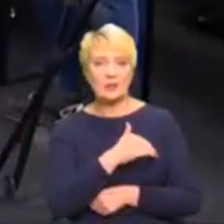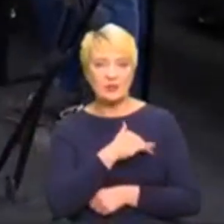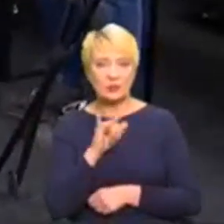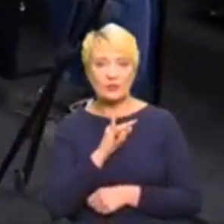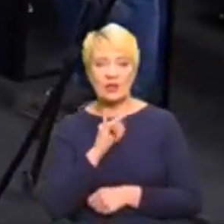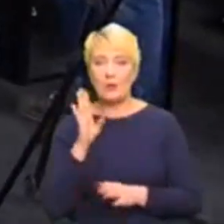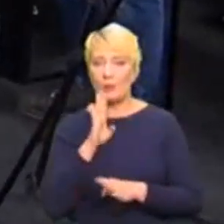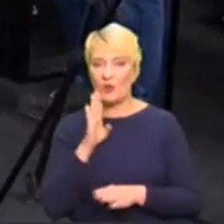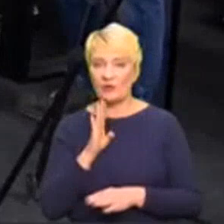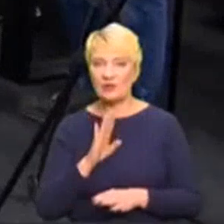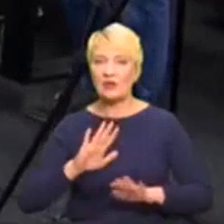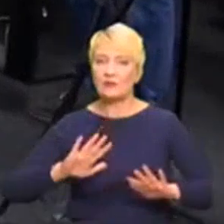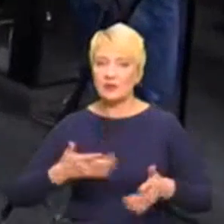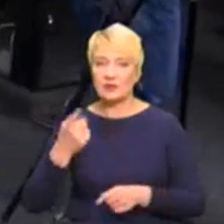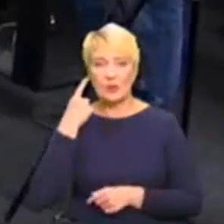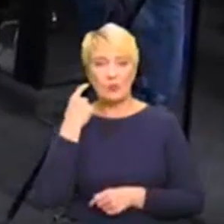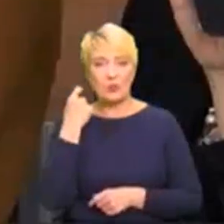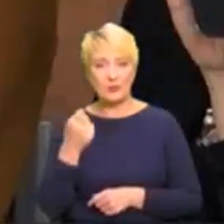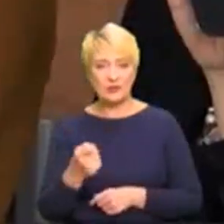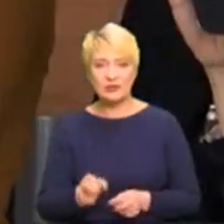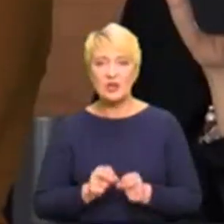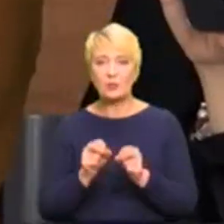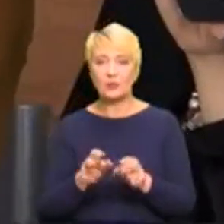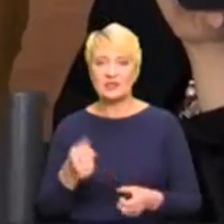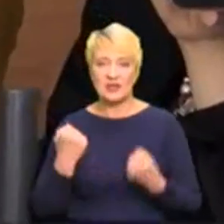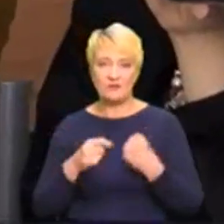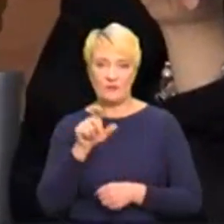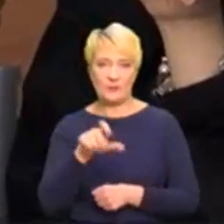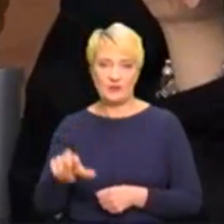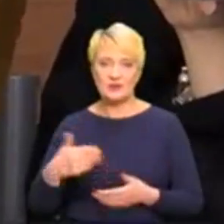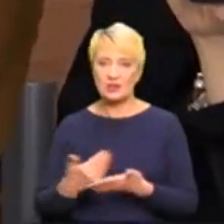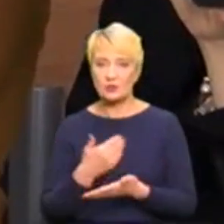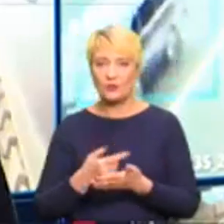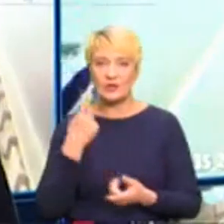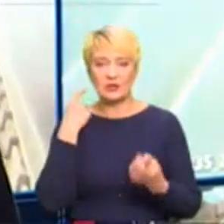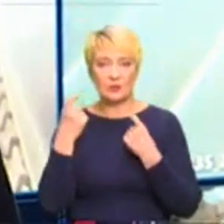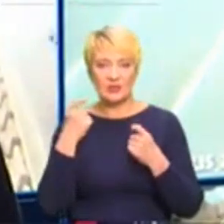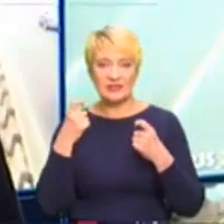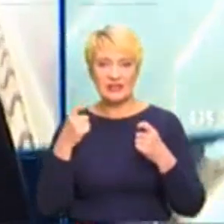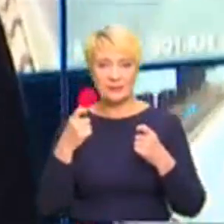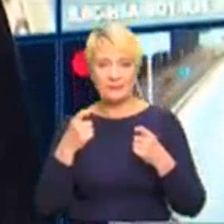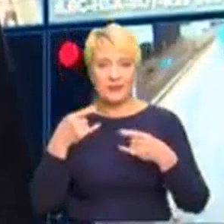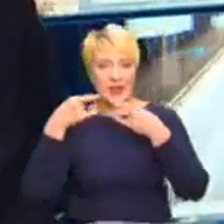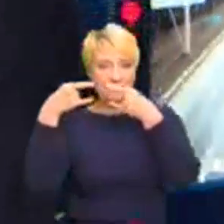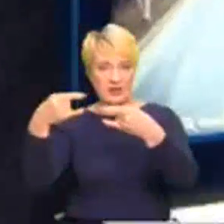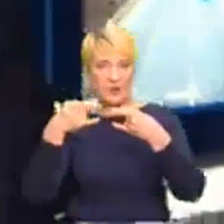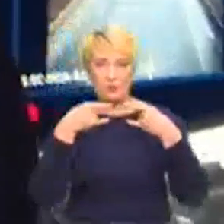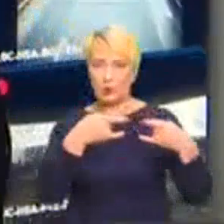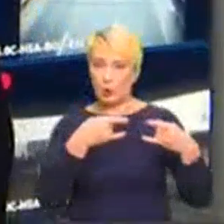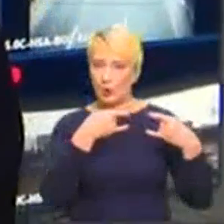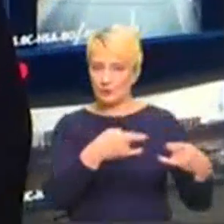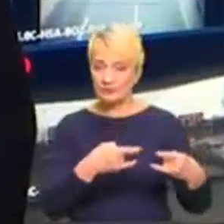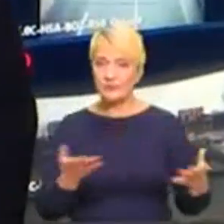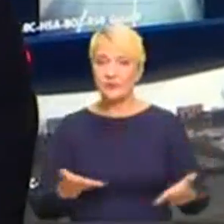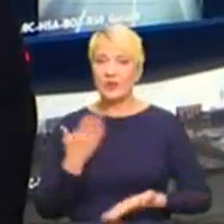повітря, у разі чого попереджають про небезпеку водіїв через нові інформаційні табло. Якщо сталося ДТП,